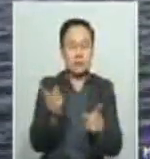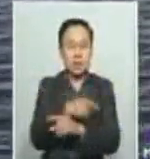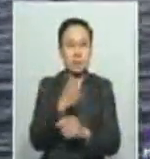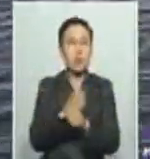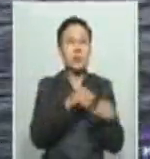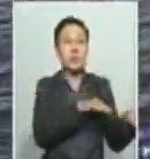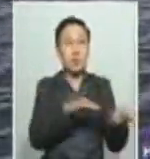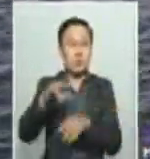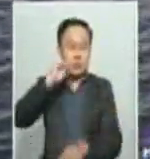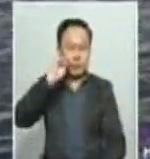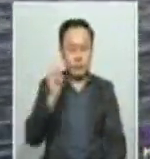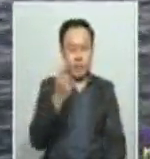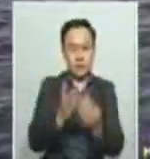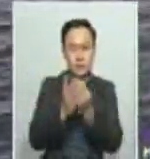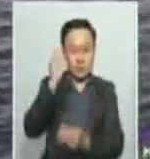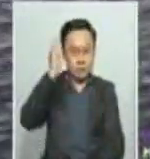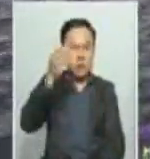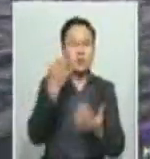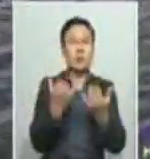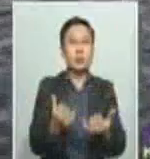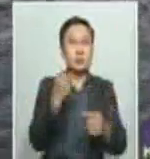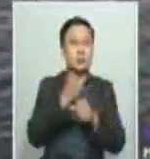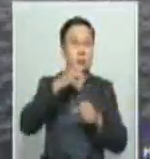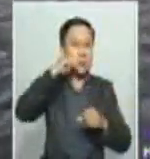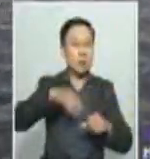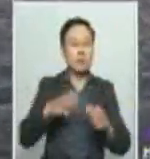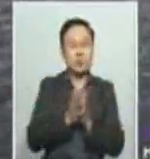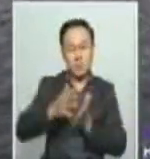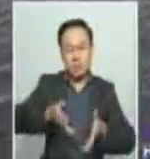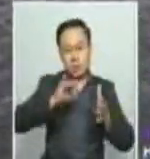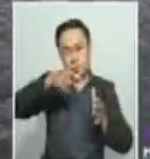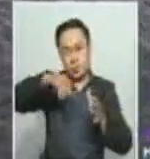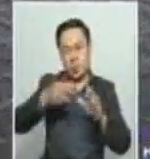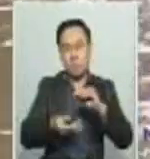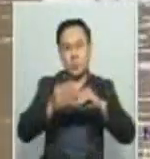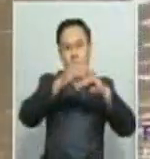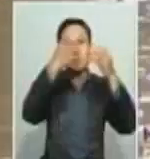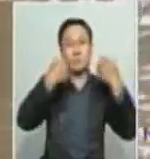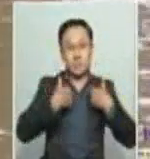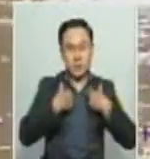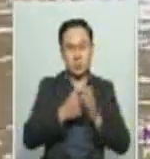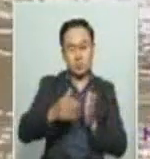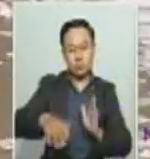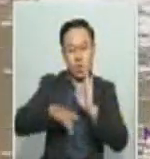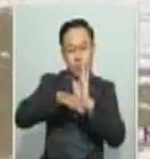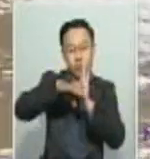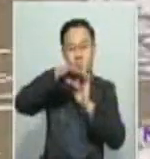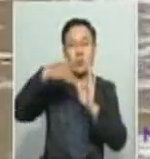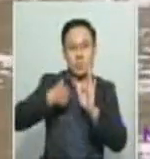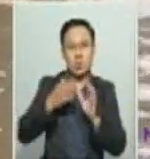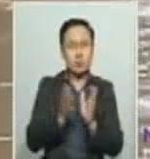อเตรียมรับน้ำเหนือในช่วงสัปดาห์หน้าทำให้ตอนนี้ระดับน้ำในเจ้าพระยาเพิ่มสูงขึ้นส่วนทางเทศบาลก็ได้ติดตั้